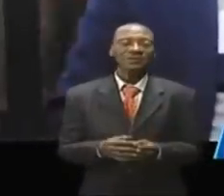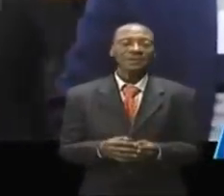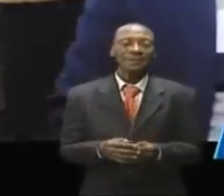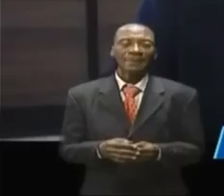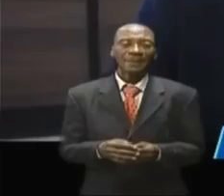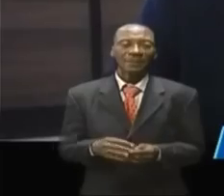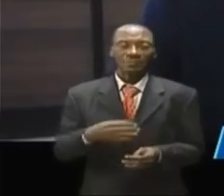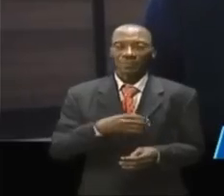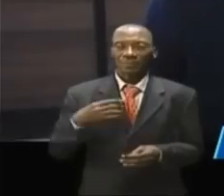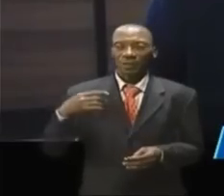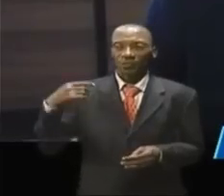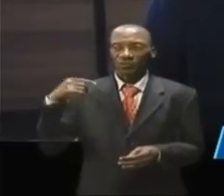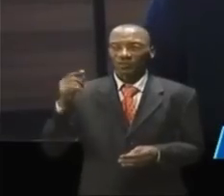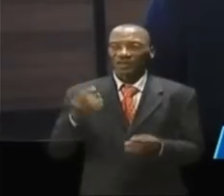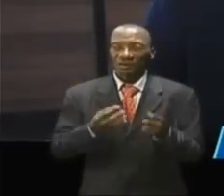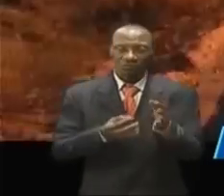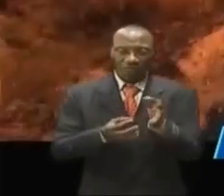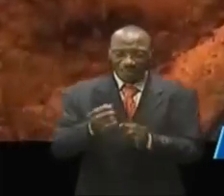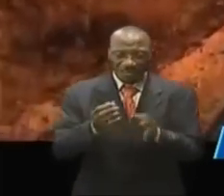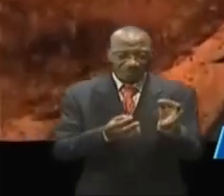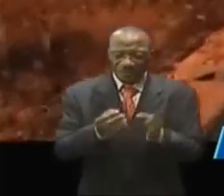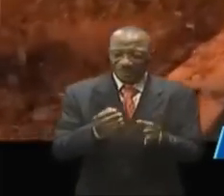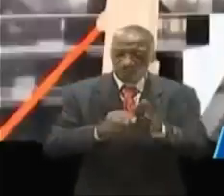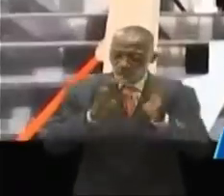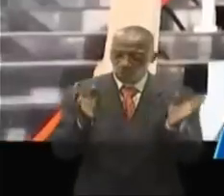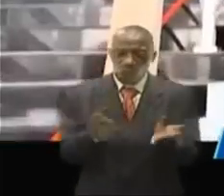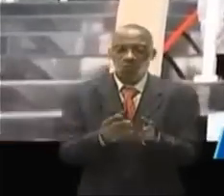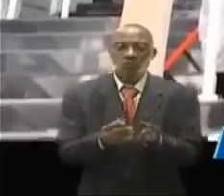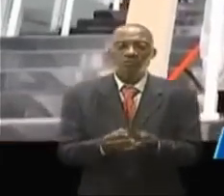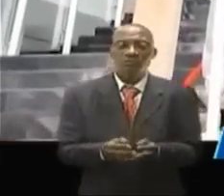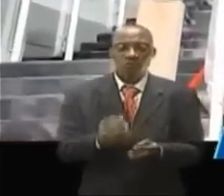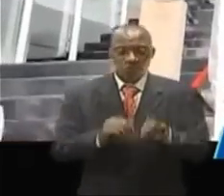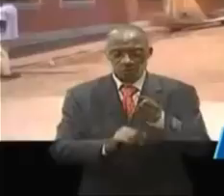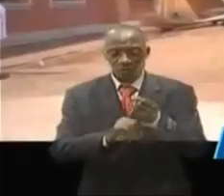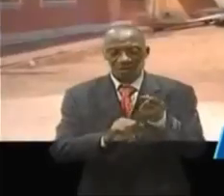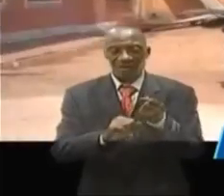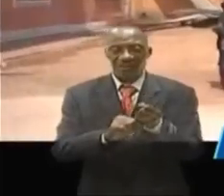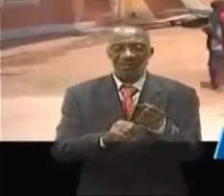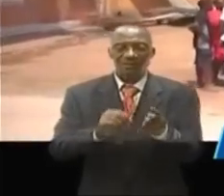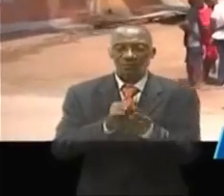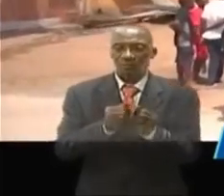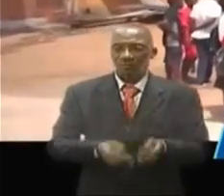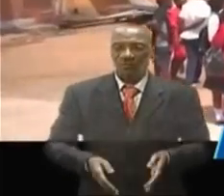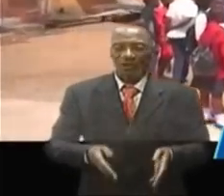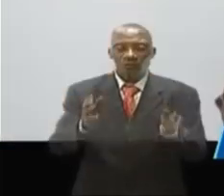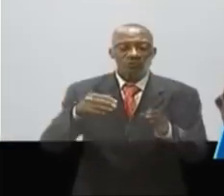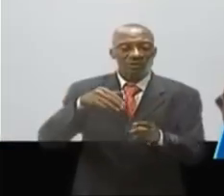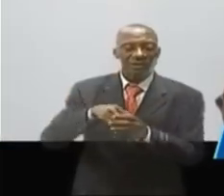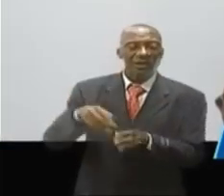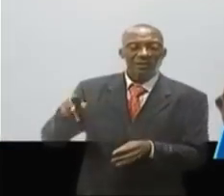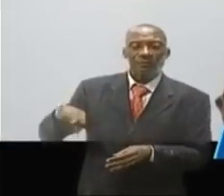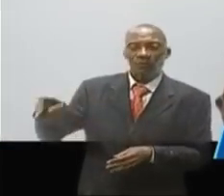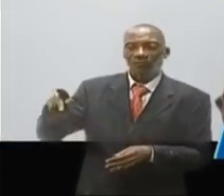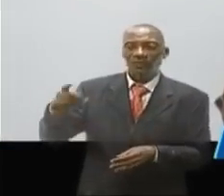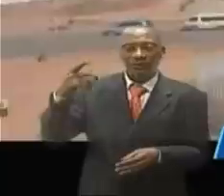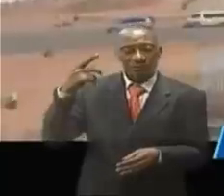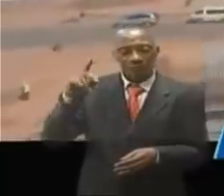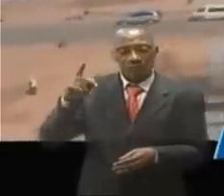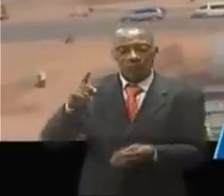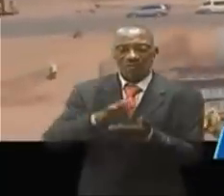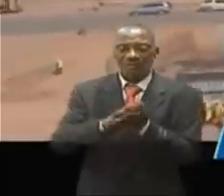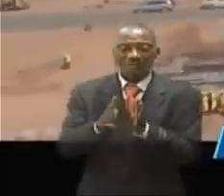Lualaba des infrastructures routières, aéroportuaires, scolaires et autres comparables à celles des pays développés. Toute la